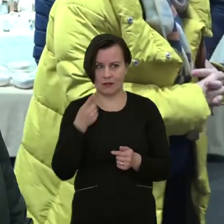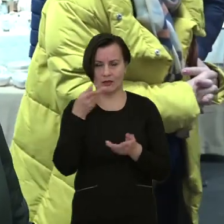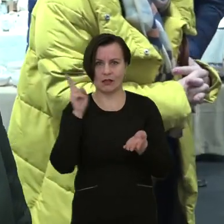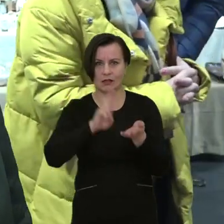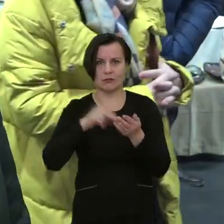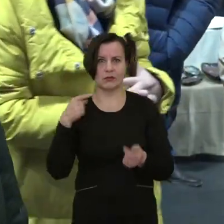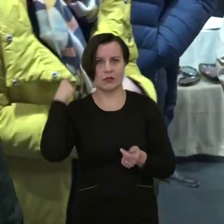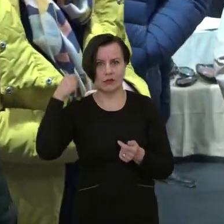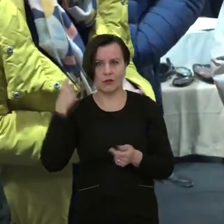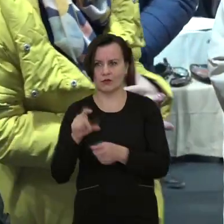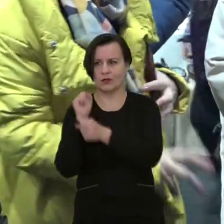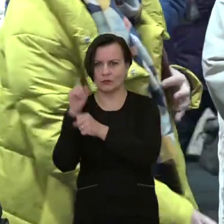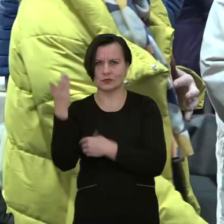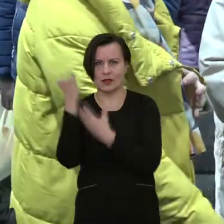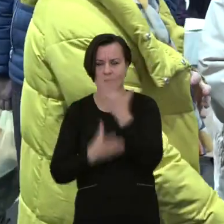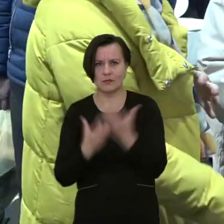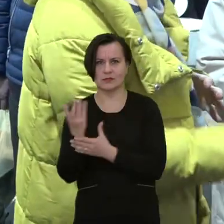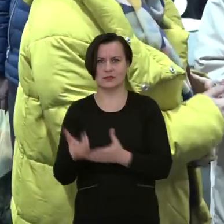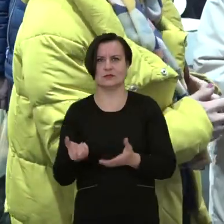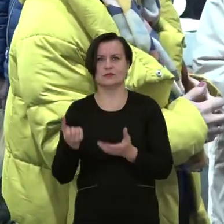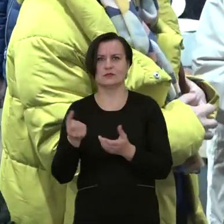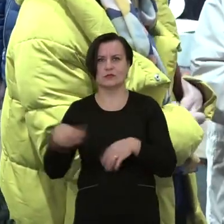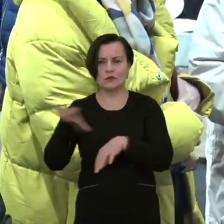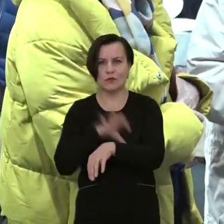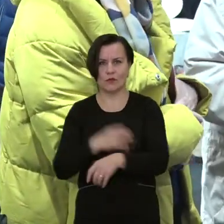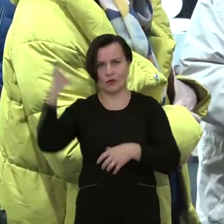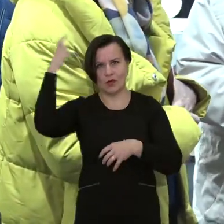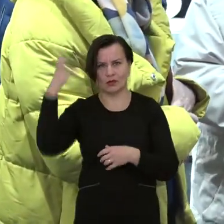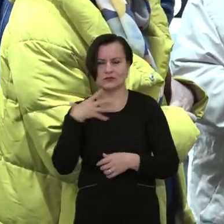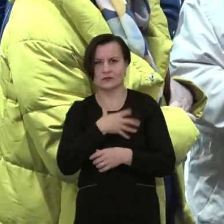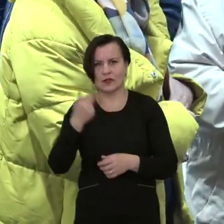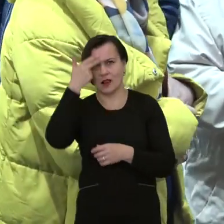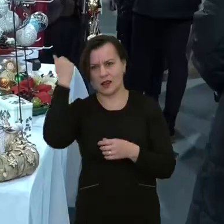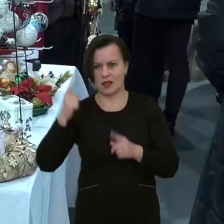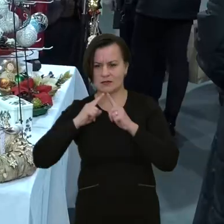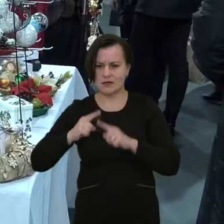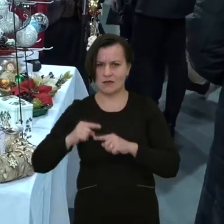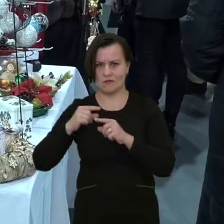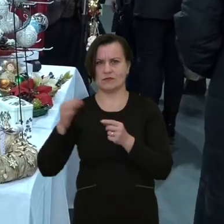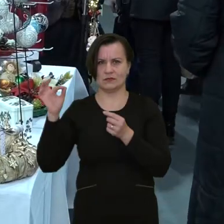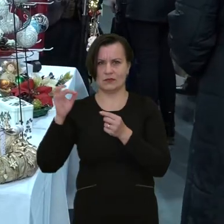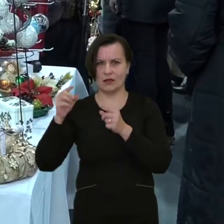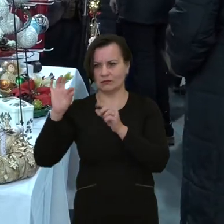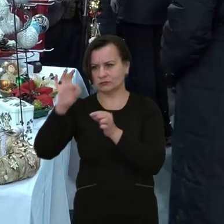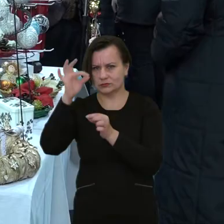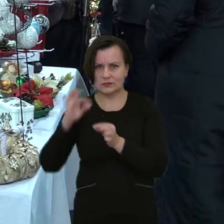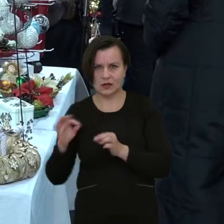pas kalėdų senių užsakė ir pirštinių, ir škojinių, ir kepurių, kad būtų su lietuviškais raštais, ir Vilna, ir taip toliau. Tai tikrai